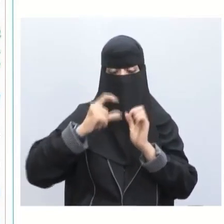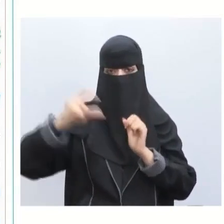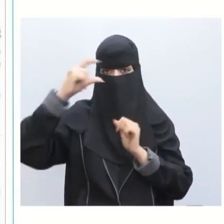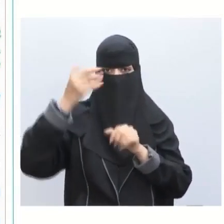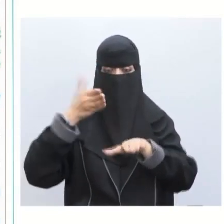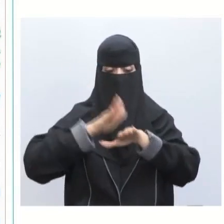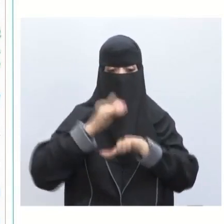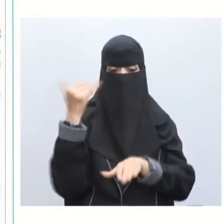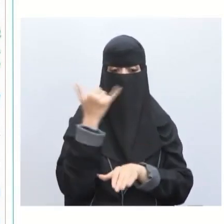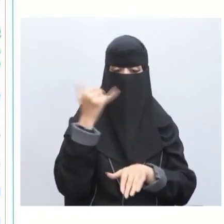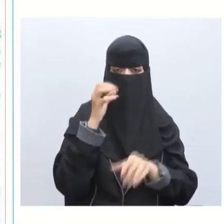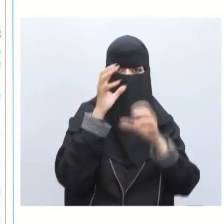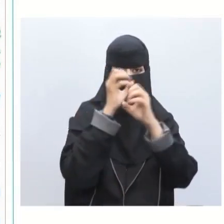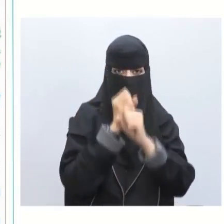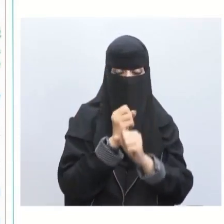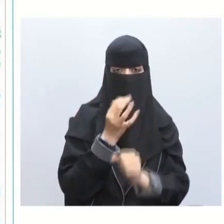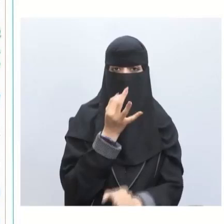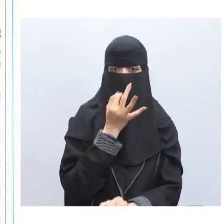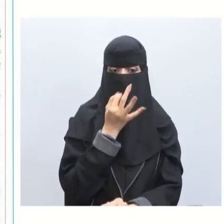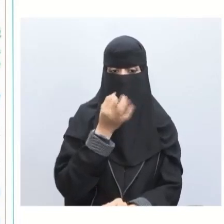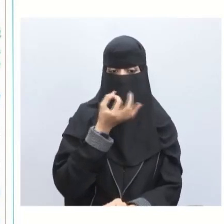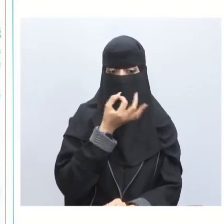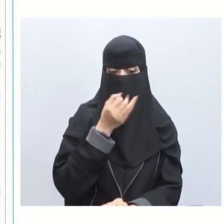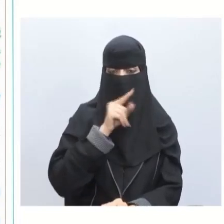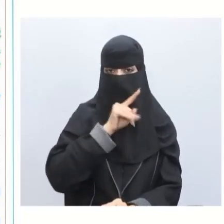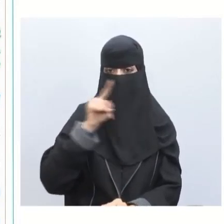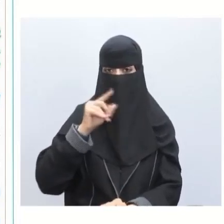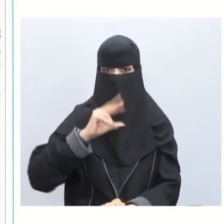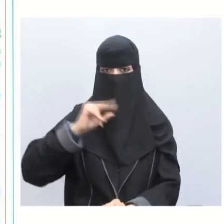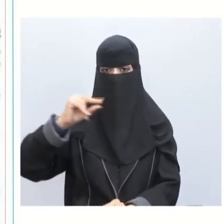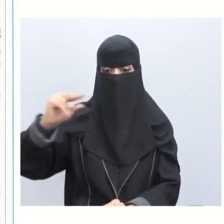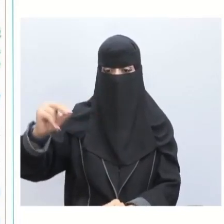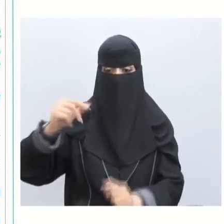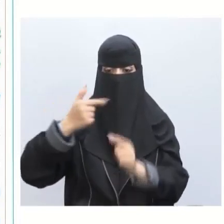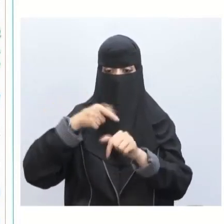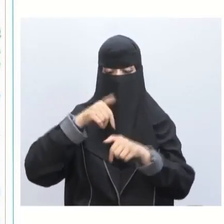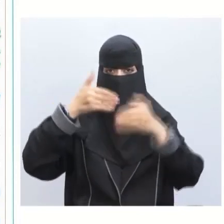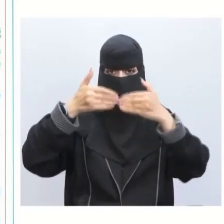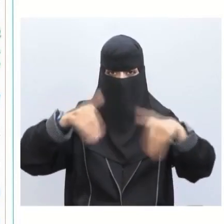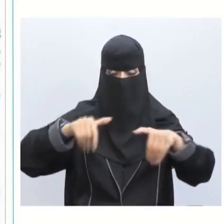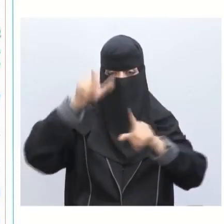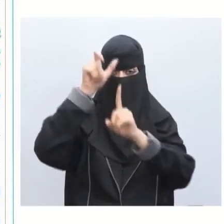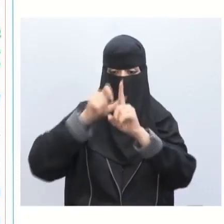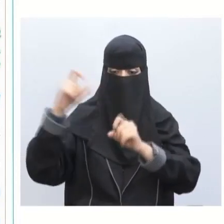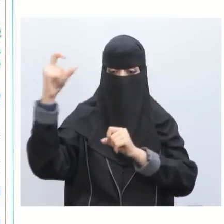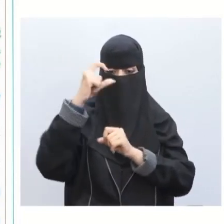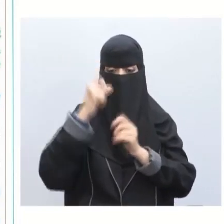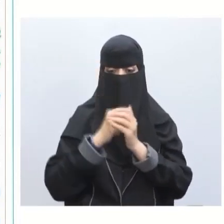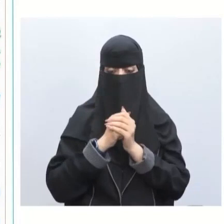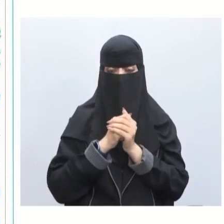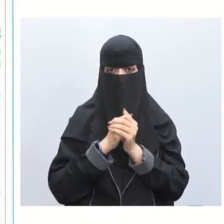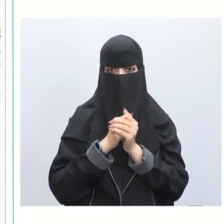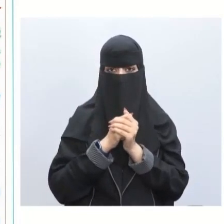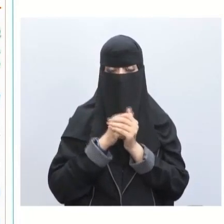نصت الشريعه الاسلاميه على اهميه حفظ اللسان وعدم تتبع